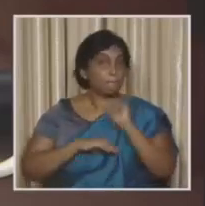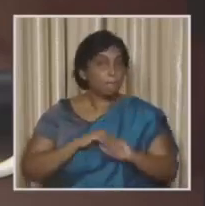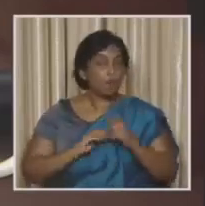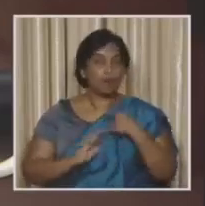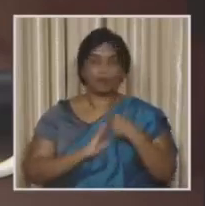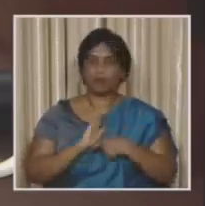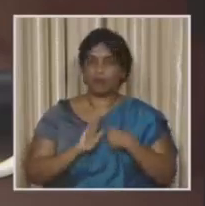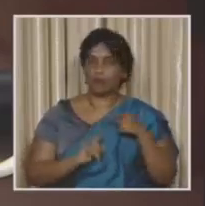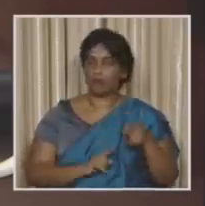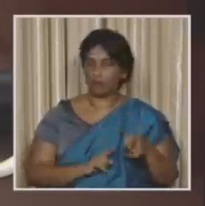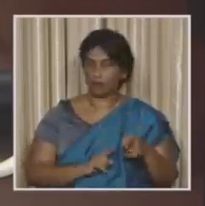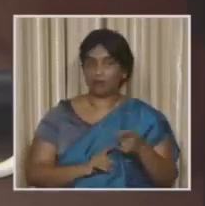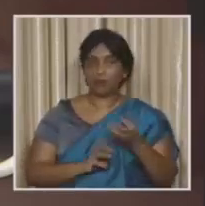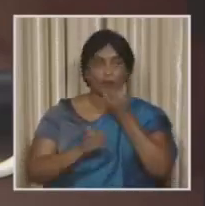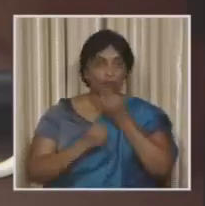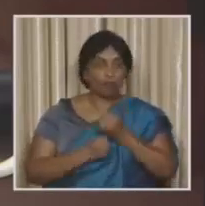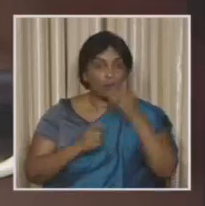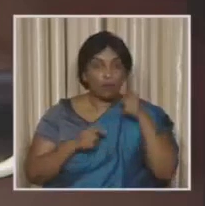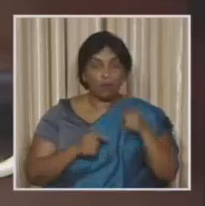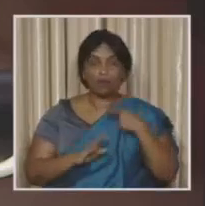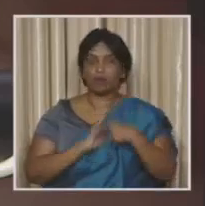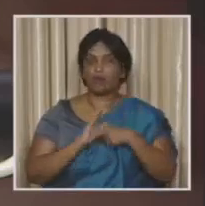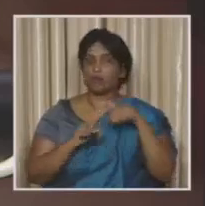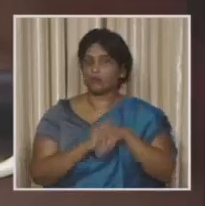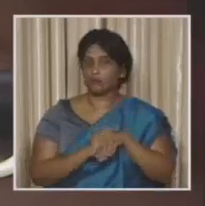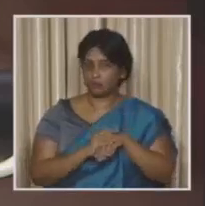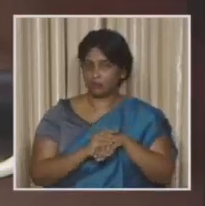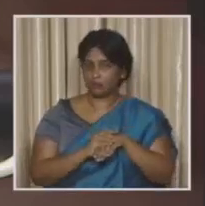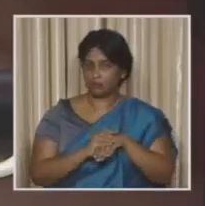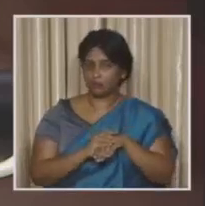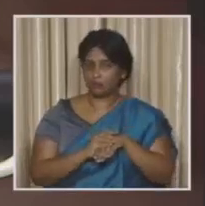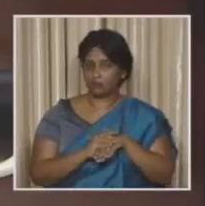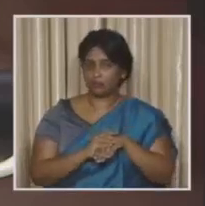ලංකාවේ ප්‍රහාරකන් ඉන්නේ ලංකාවේ